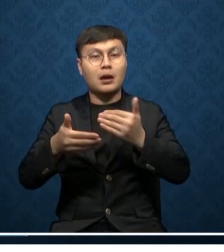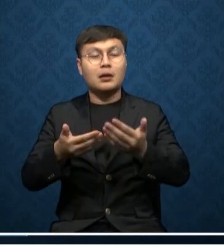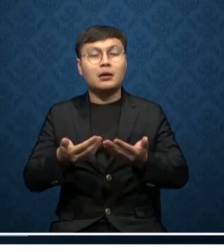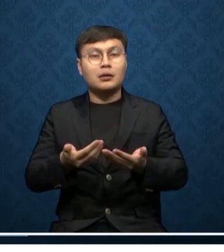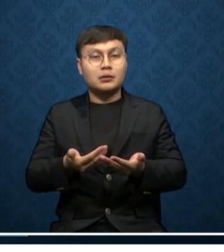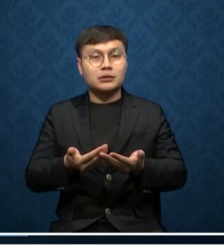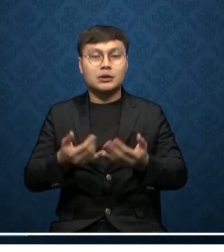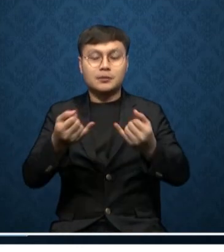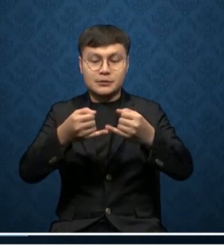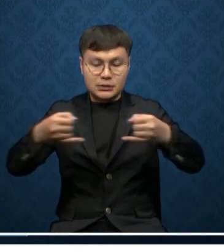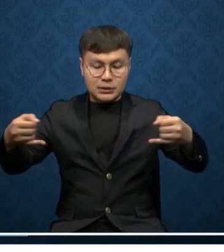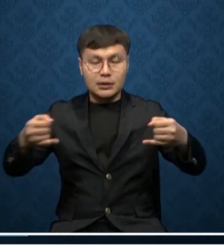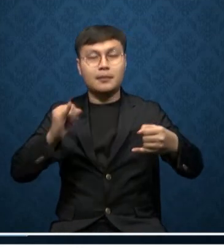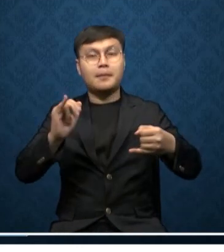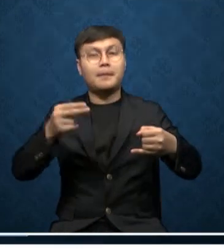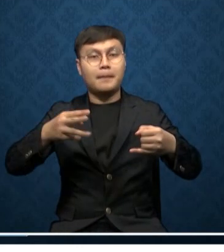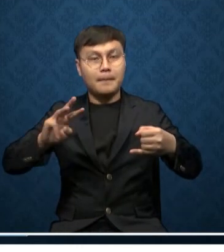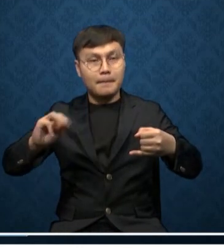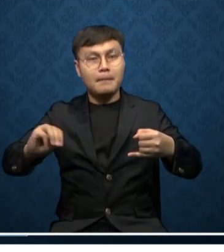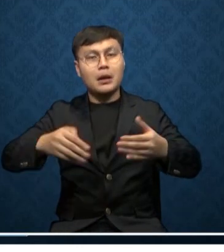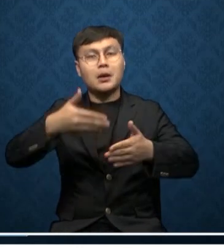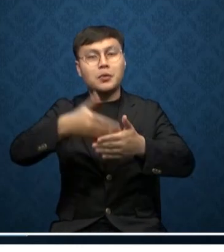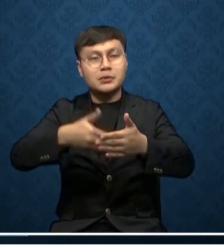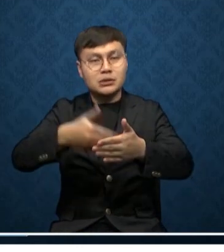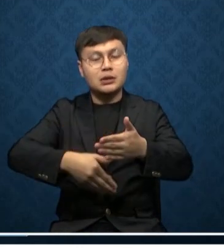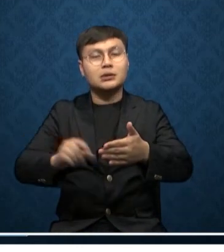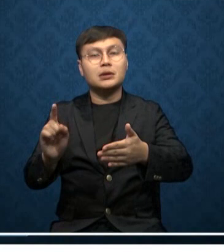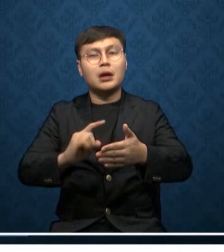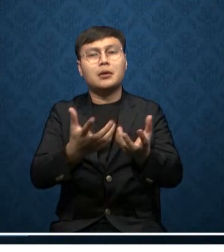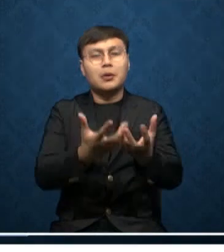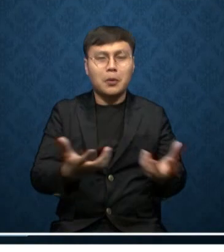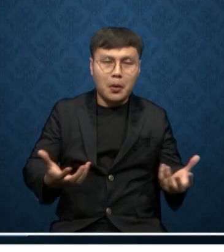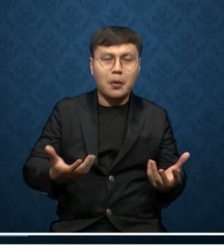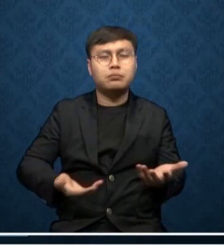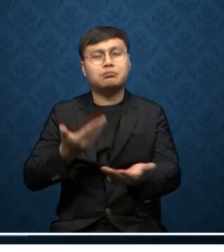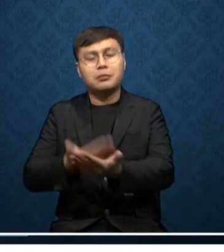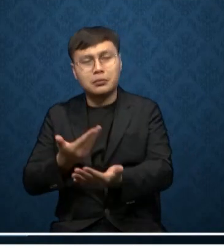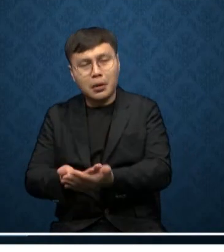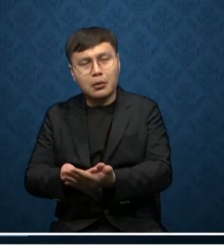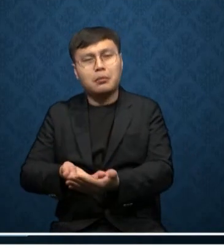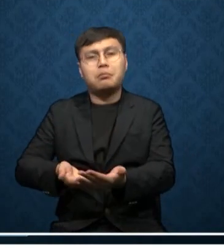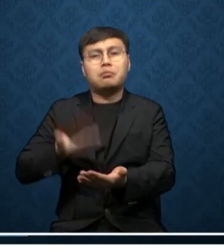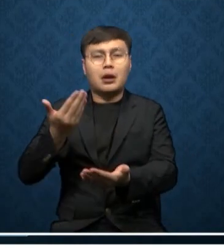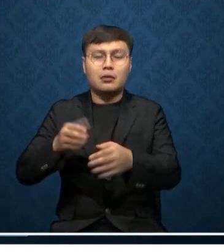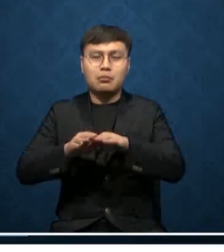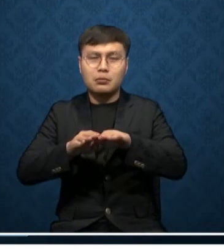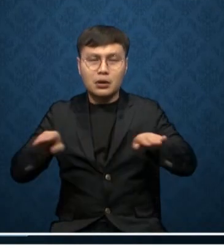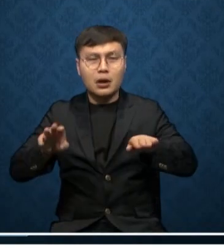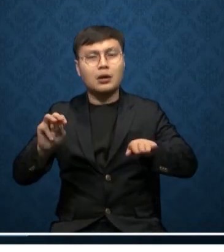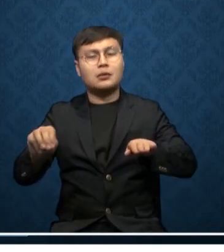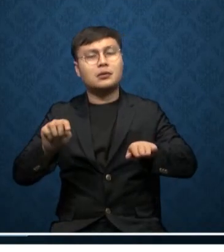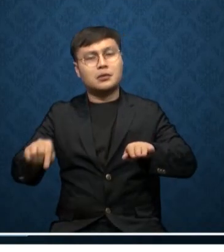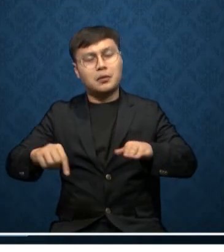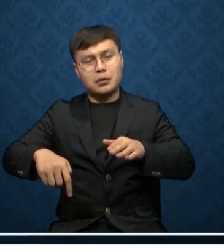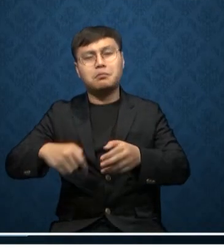ของเส้นไหมแต่สิ่งที่เป็นอุปสรรคเกษตกรเข้าไม่ถึงก็คือเรื่องของเครื่องมือและราคาอุปกรณ์ที่เข้าสู่มาตรฐานในการขับเคลื่อนเรื่องนี้จึงเป็น